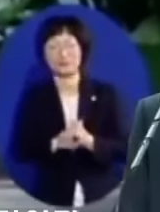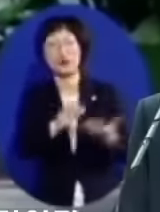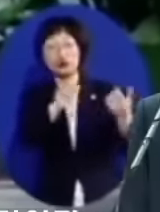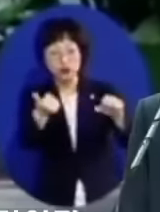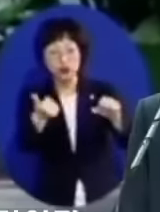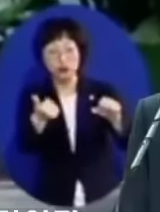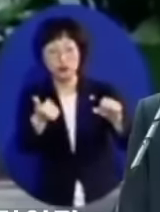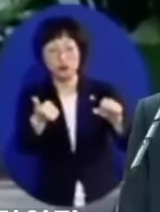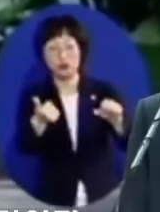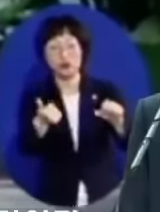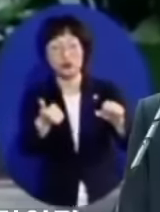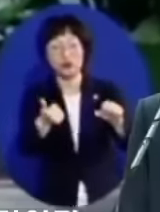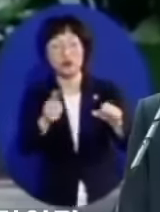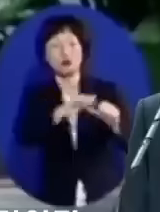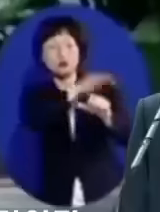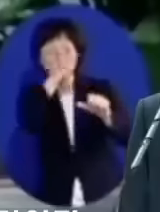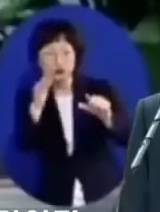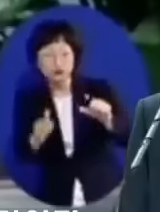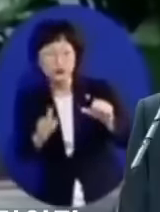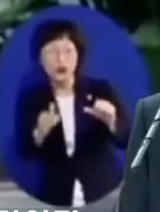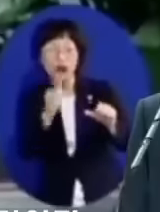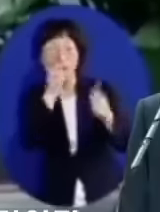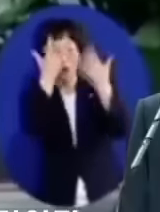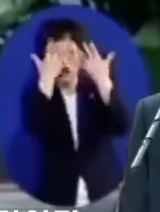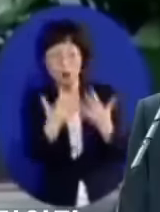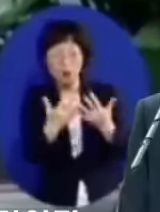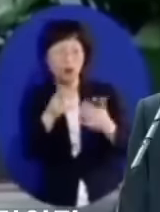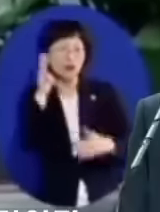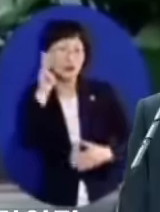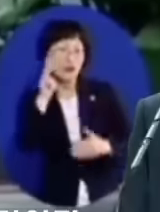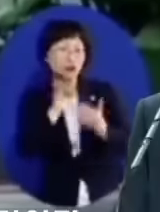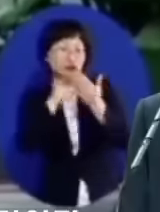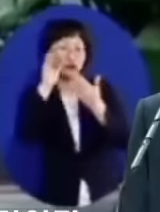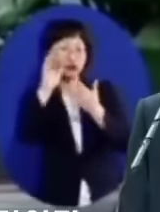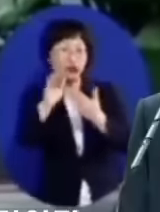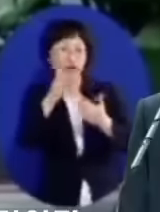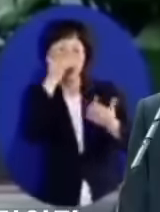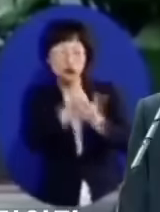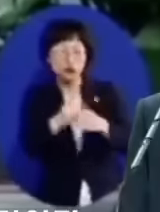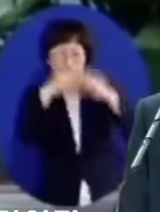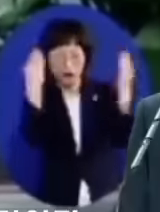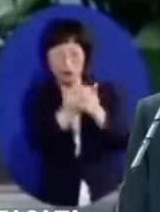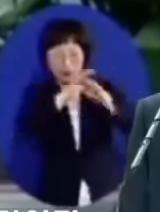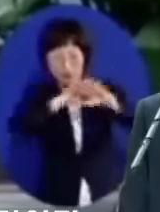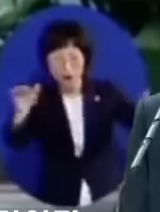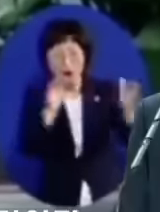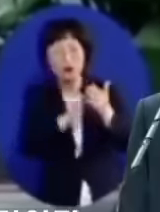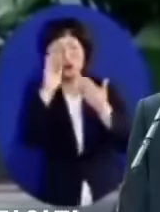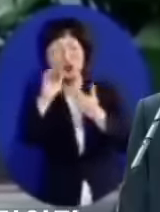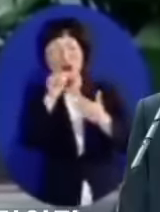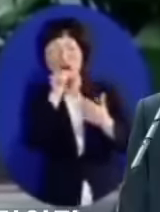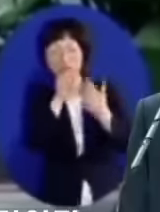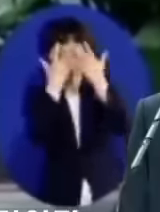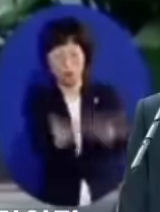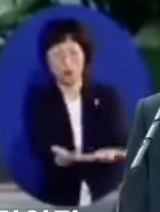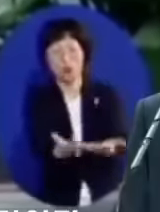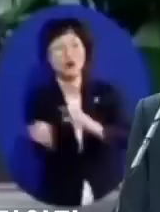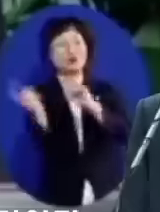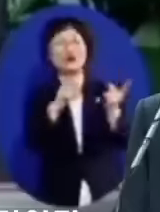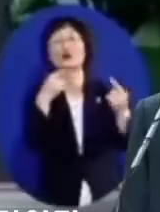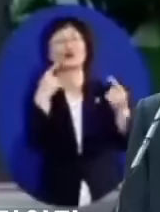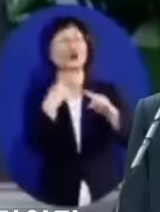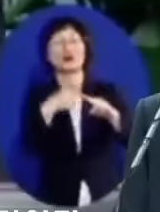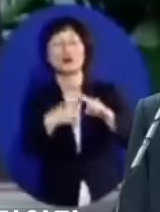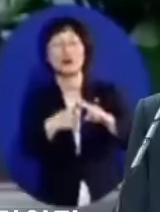죽어서 무덤의 감옥에 들어갔다가 사흘 만에 죄를 다 털어버리고 감옥에서 나와서 부활하신 것입니다. 그러므로